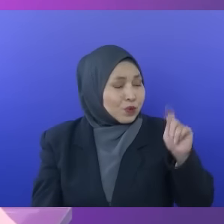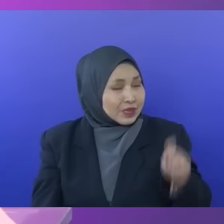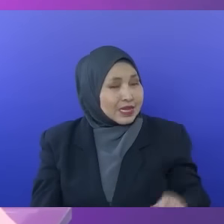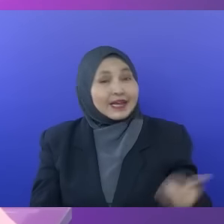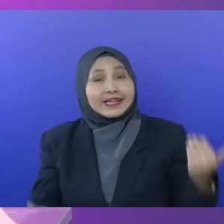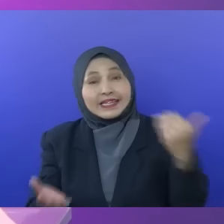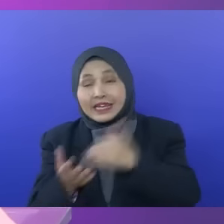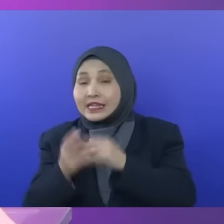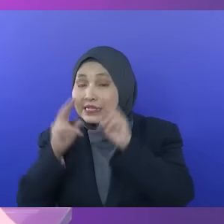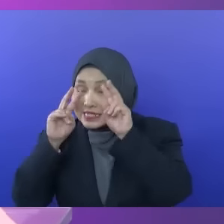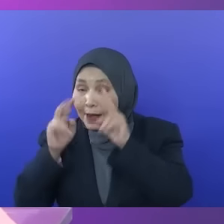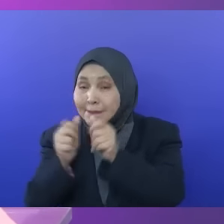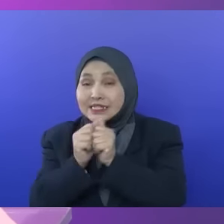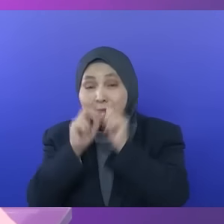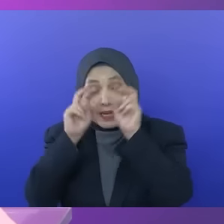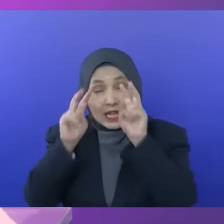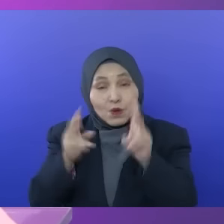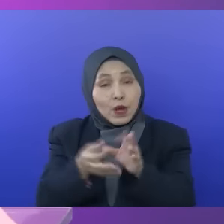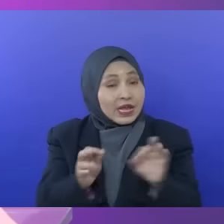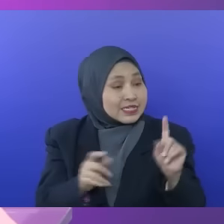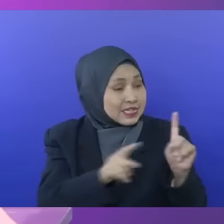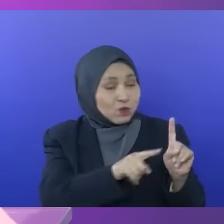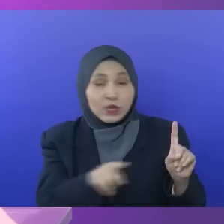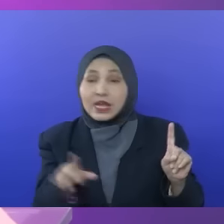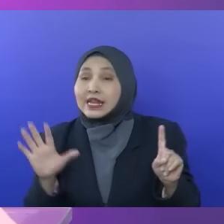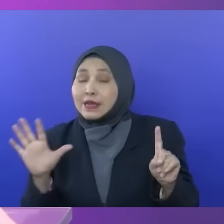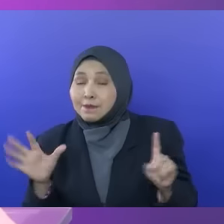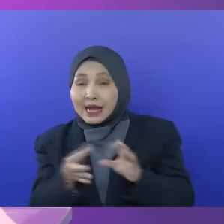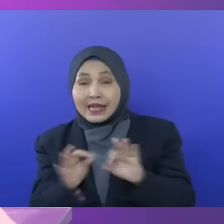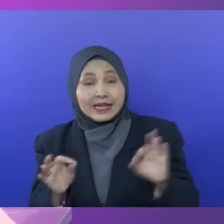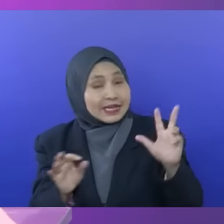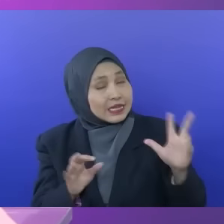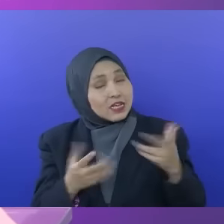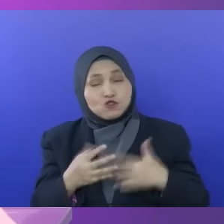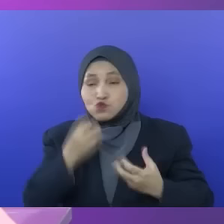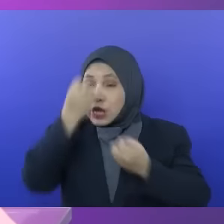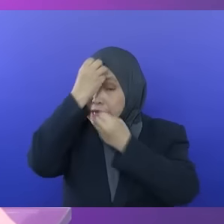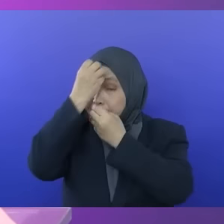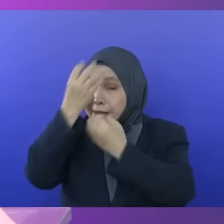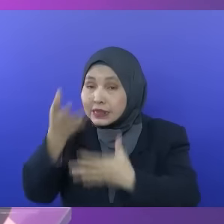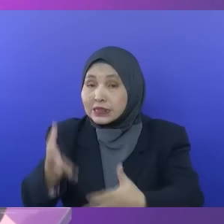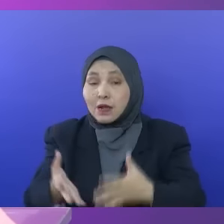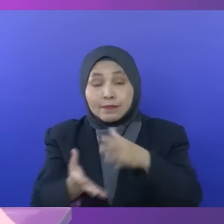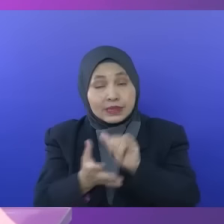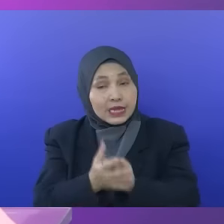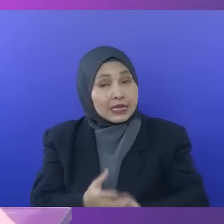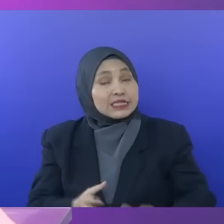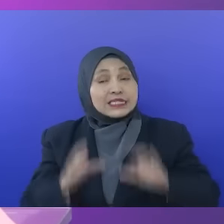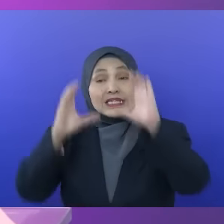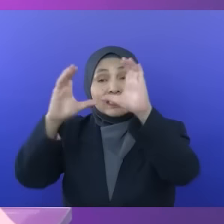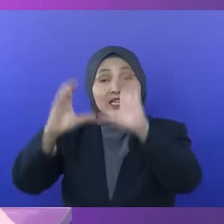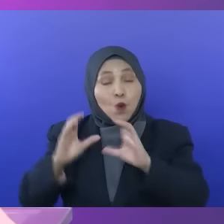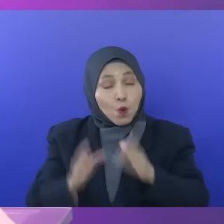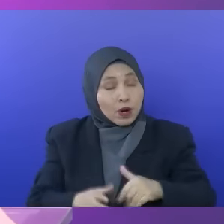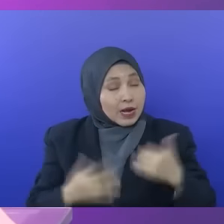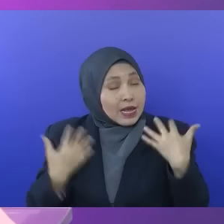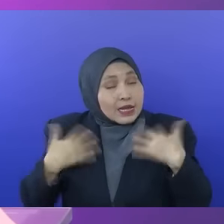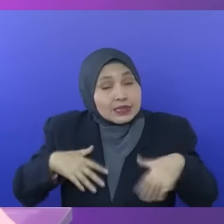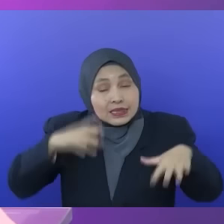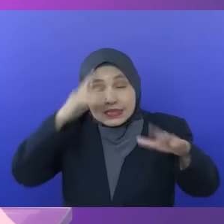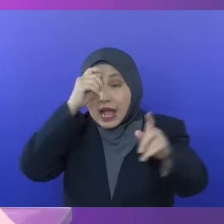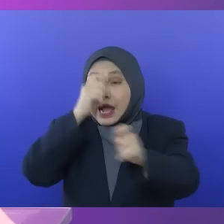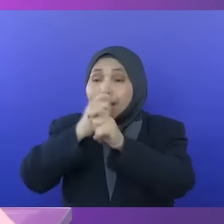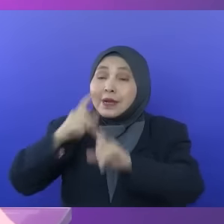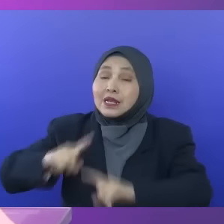melihat pada ayat 1 hingga ayat yang kelima dalam ayat yang ketiga sudah pun dimaklumkan tadi tentang tiga ciri orang yang bertakwa Imam ar-razi menyatakan